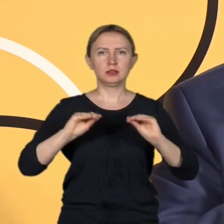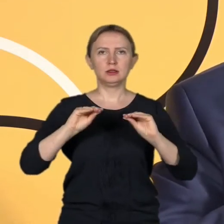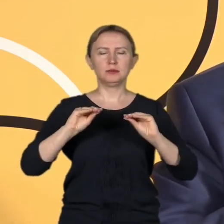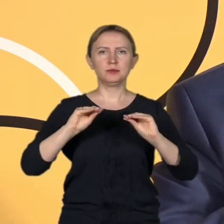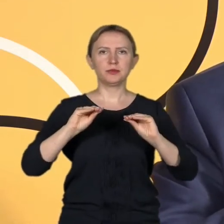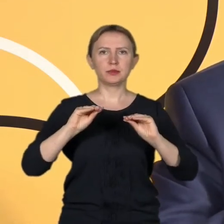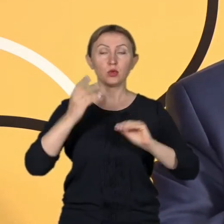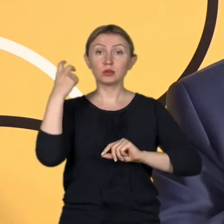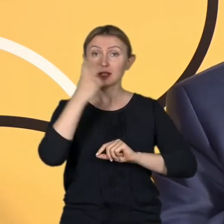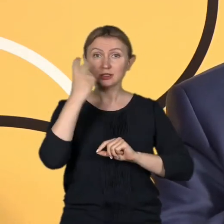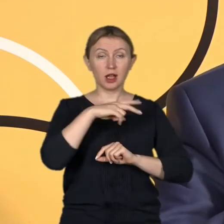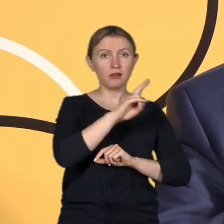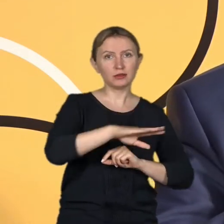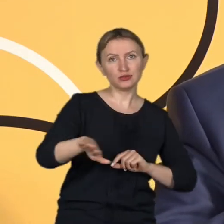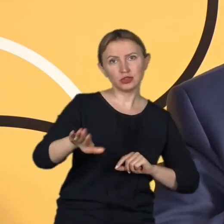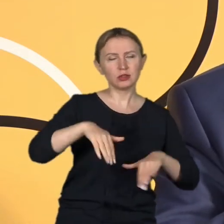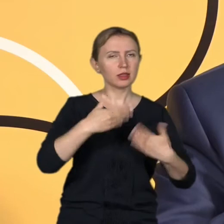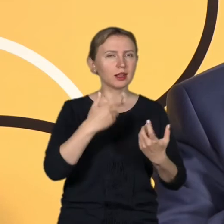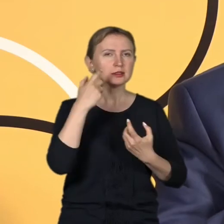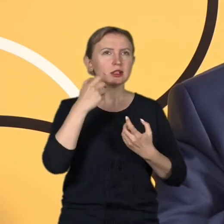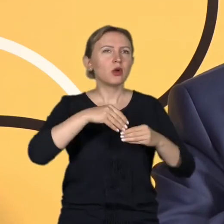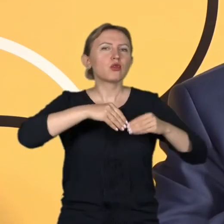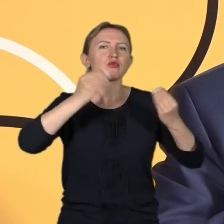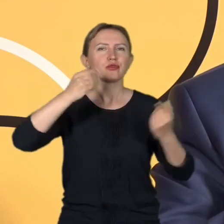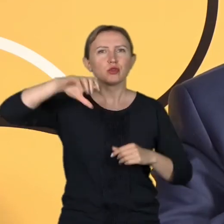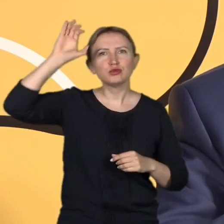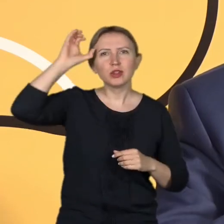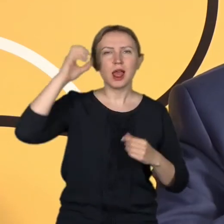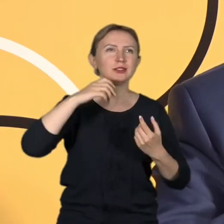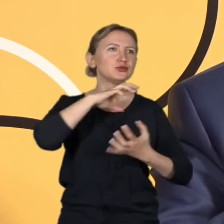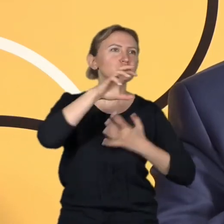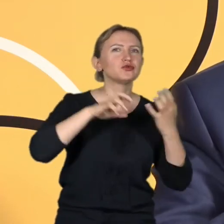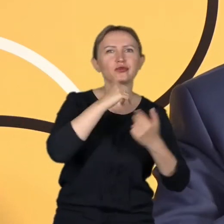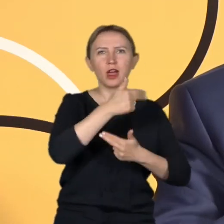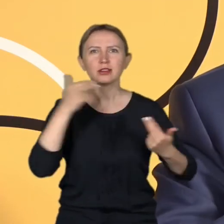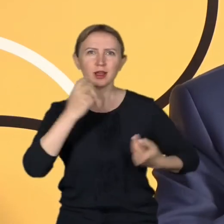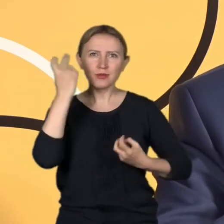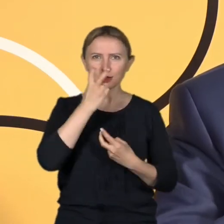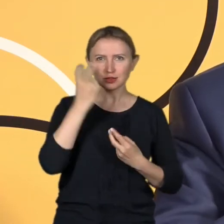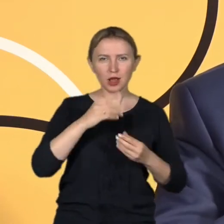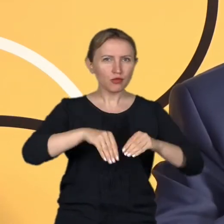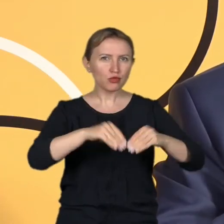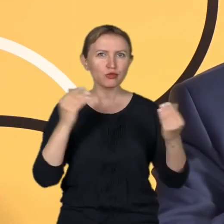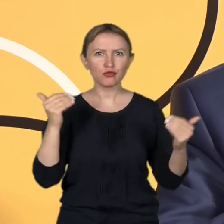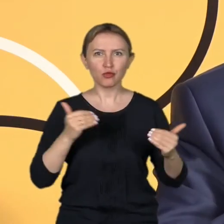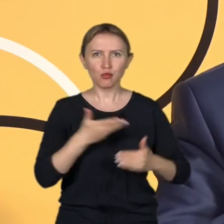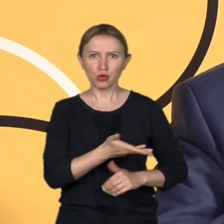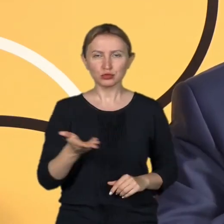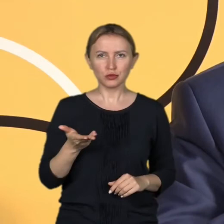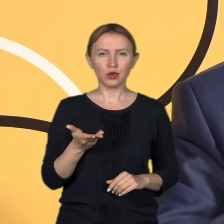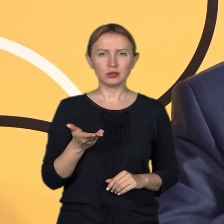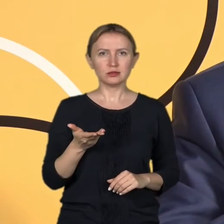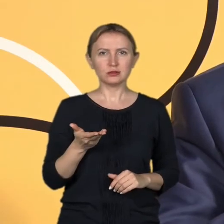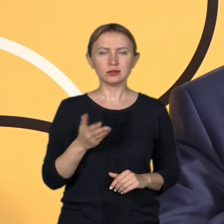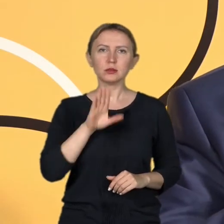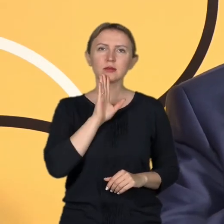edukacyjnym zaciekawić tych młodych ludzi światem, rozwinąć ich talenty, rozwinąć ich predyspozycje, tak żeby